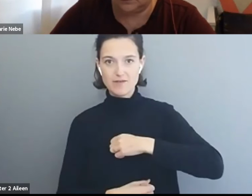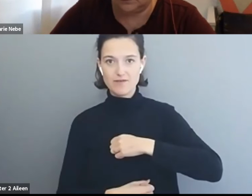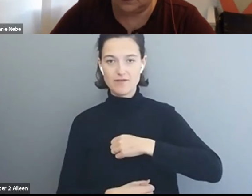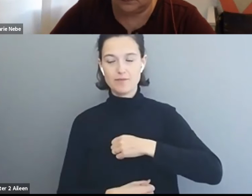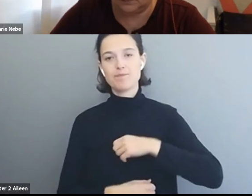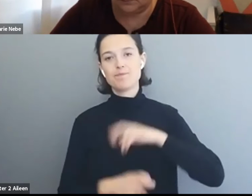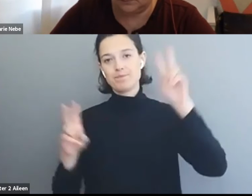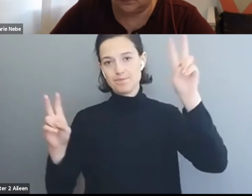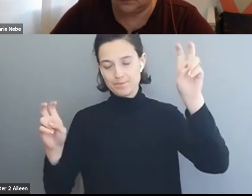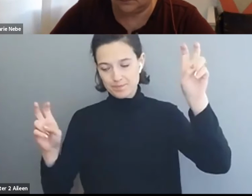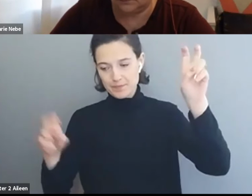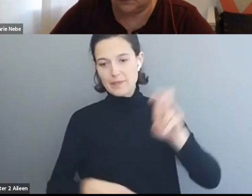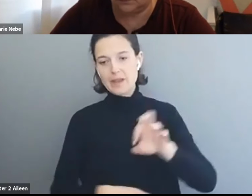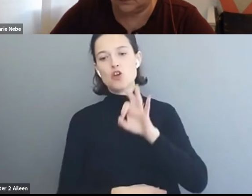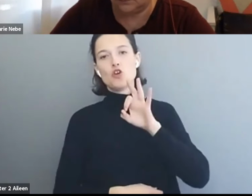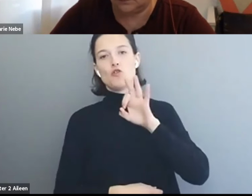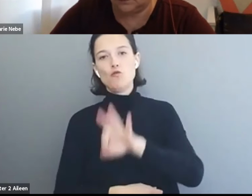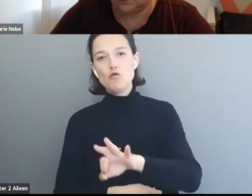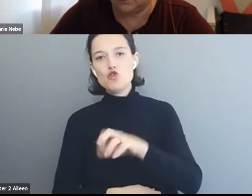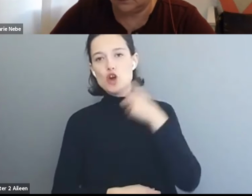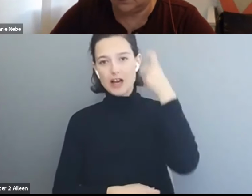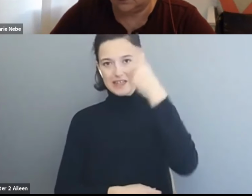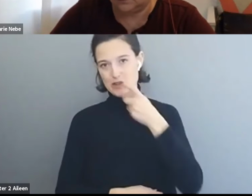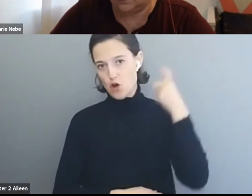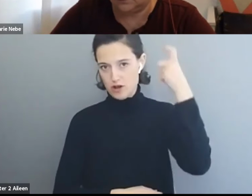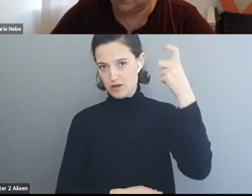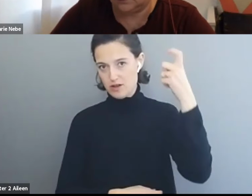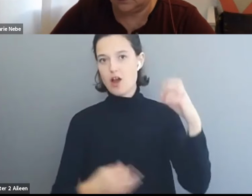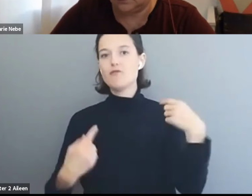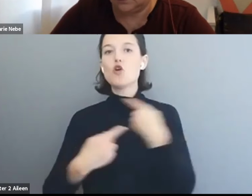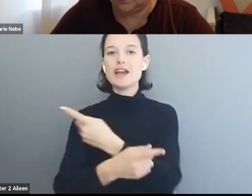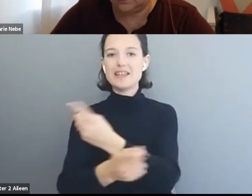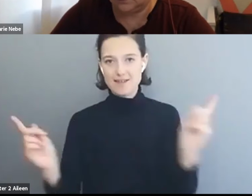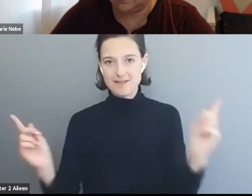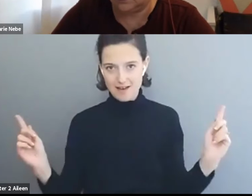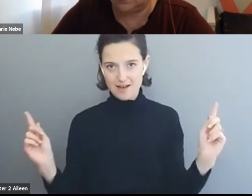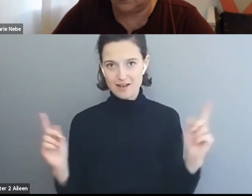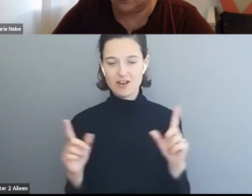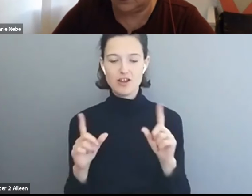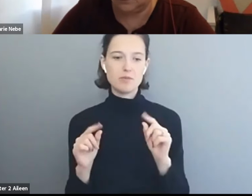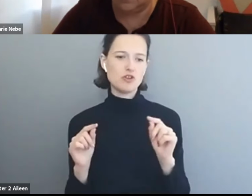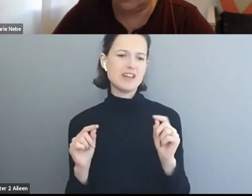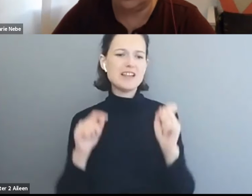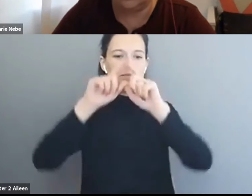einfach aus so einer Vision von, ganz groß gesagt, einer besseren Welt zu leben.